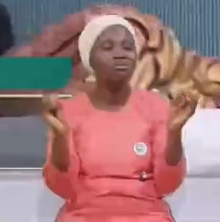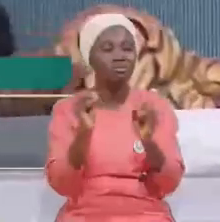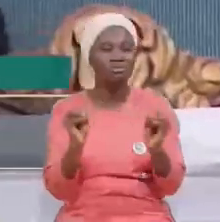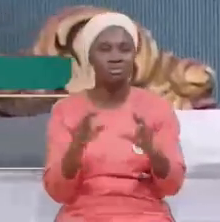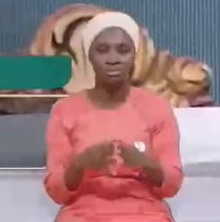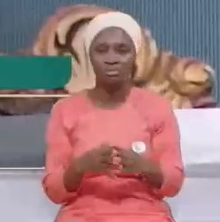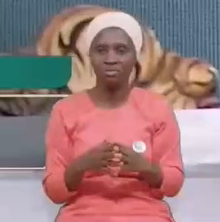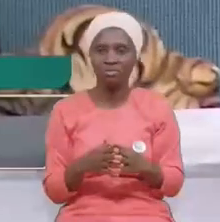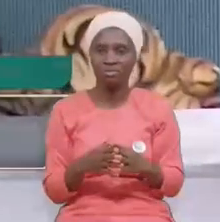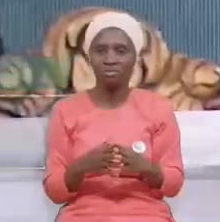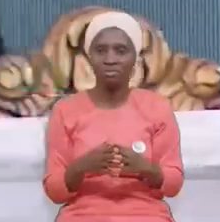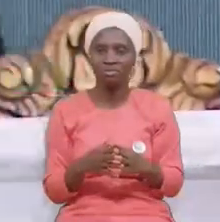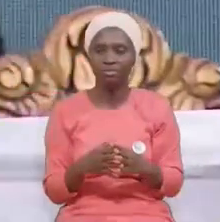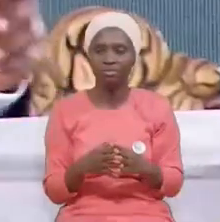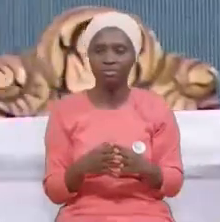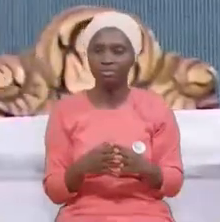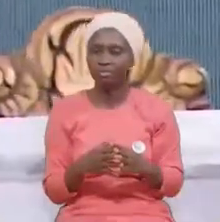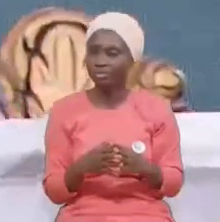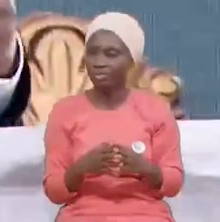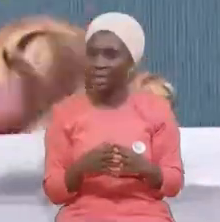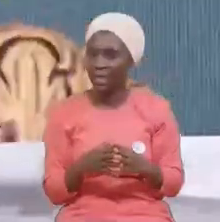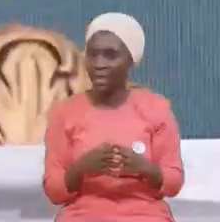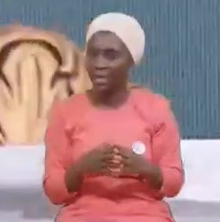ils se copient entre eux.